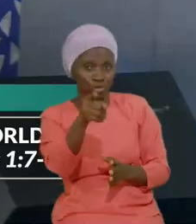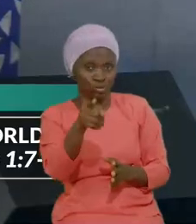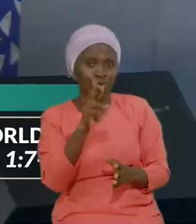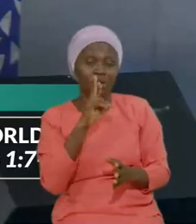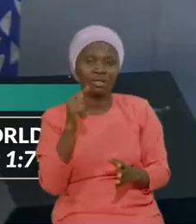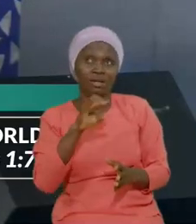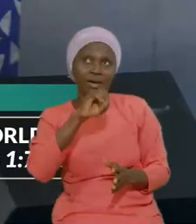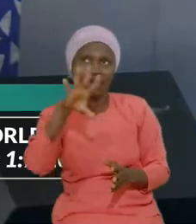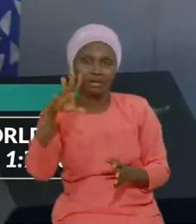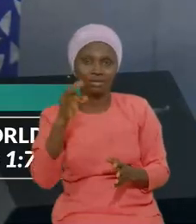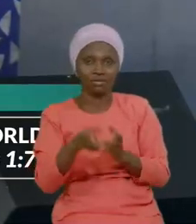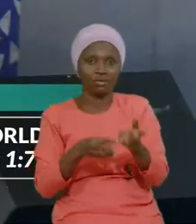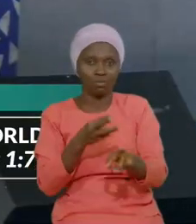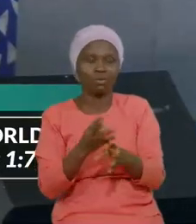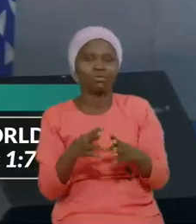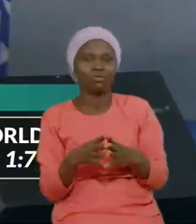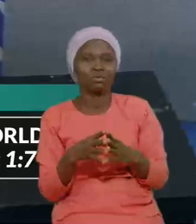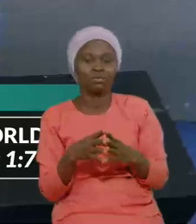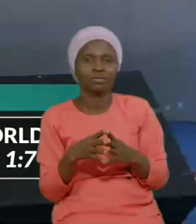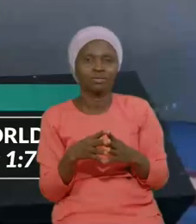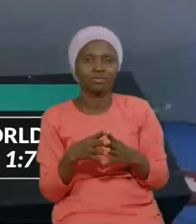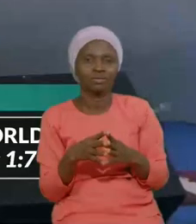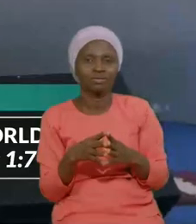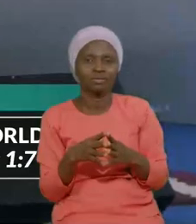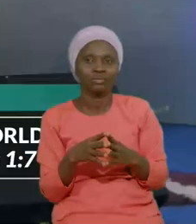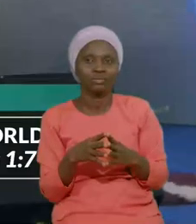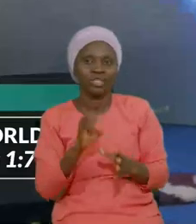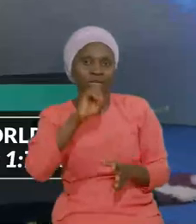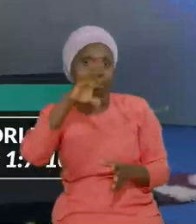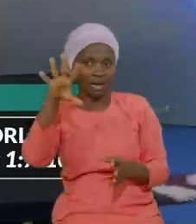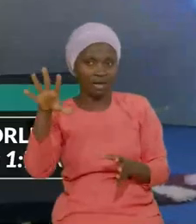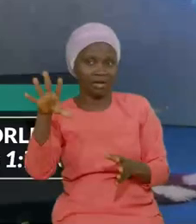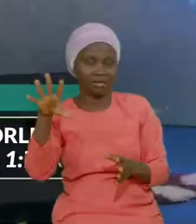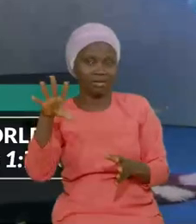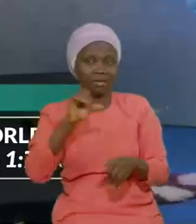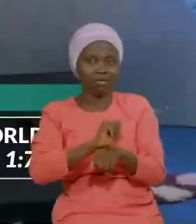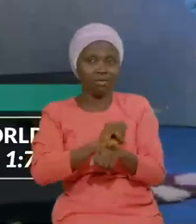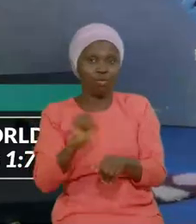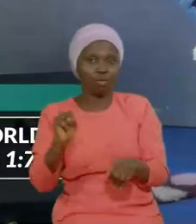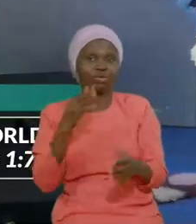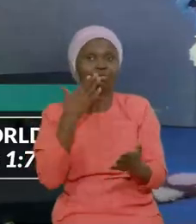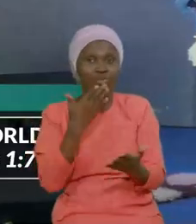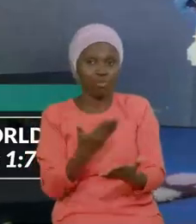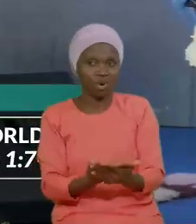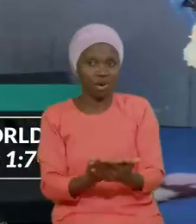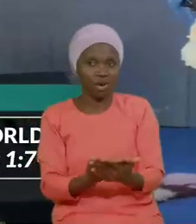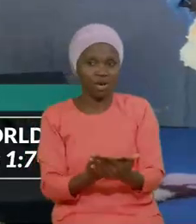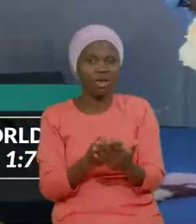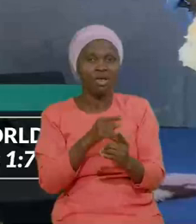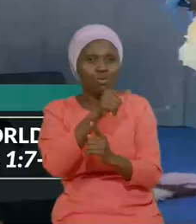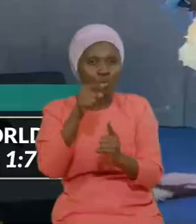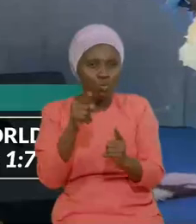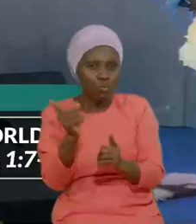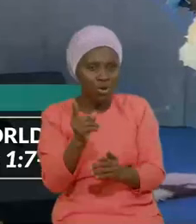vous êtes la lumière du monde. Vous êtes la lumière du monde. Where there is